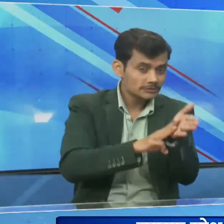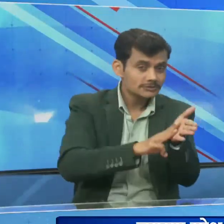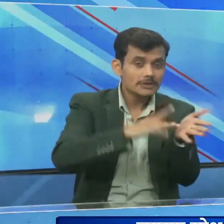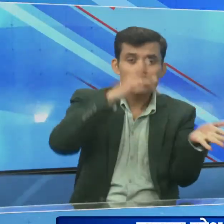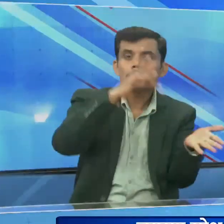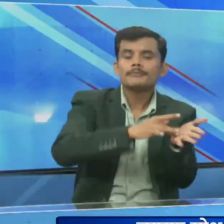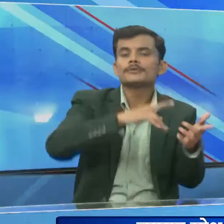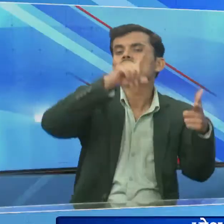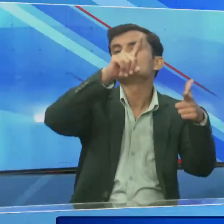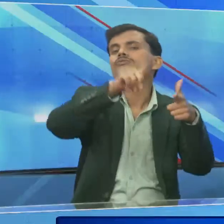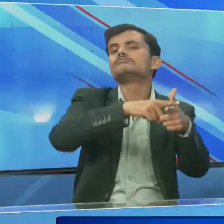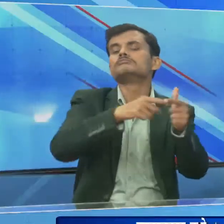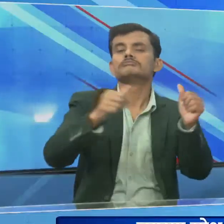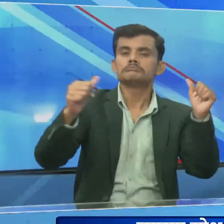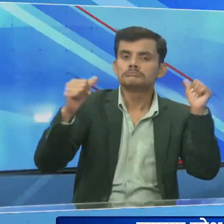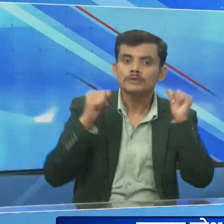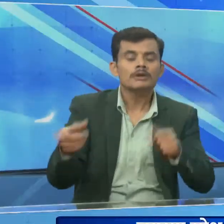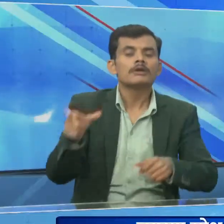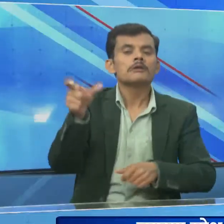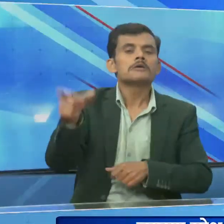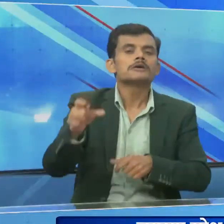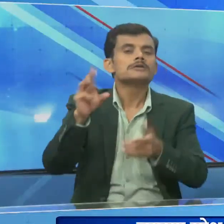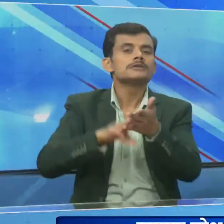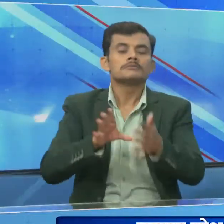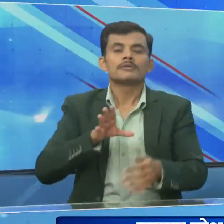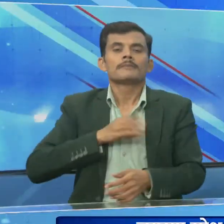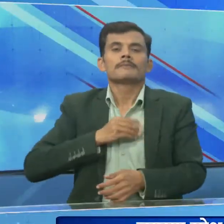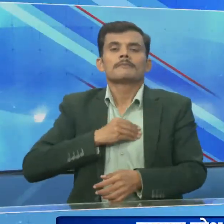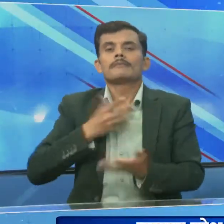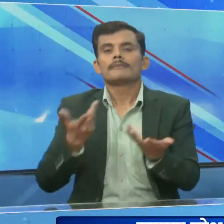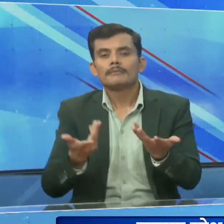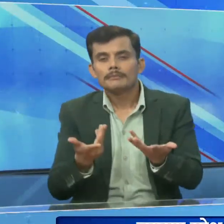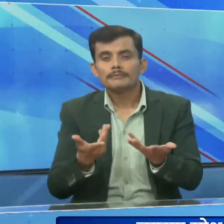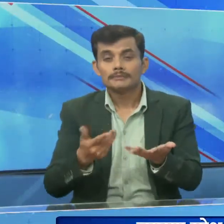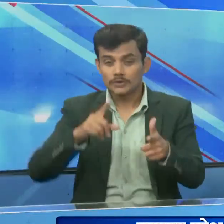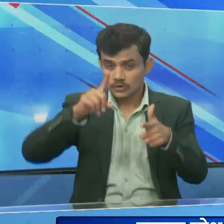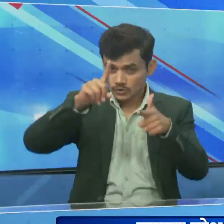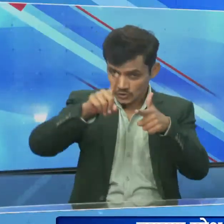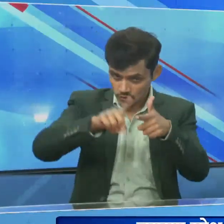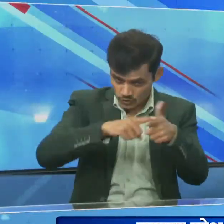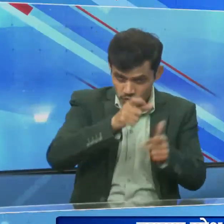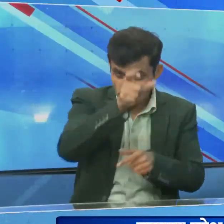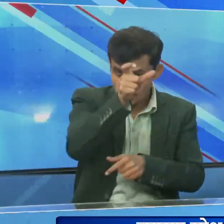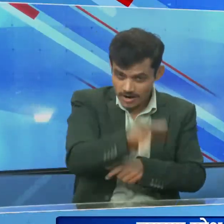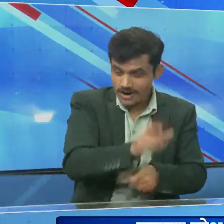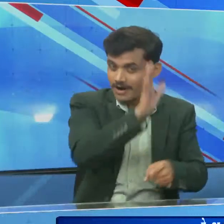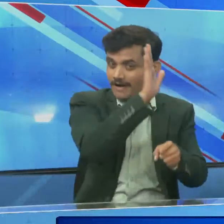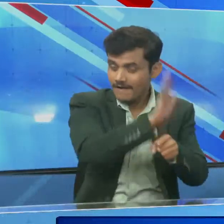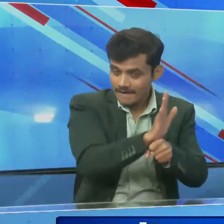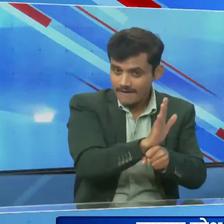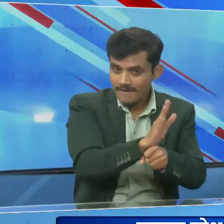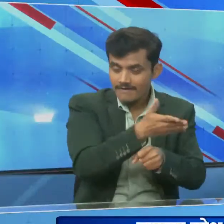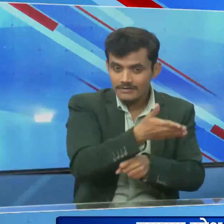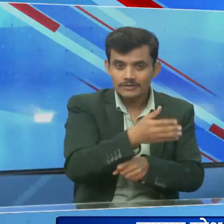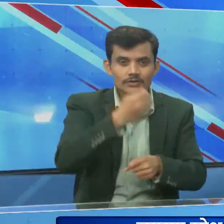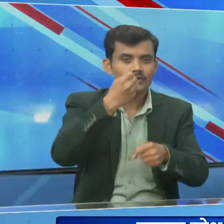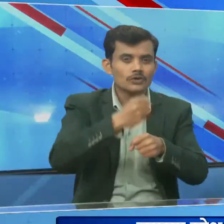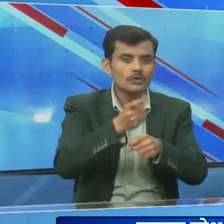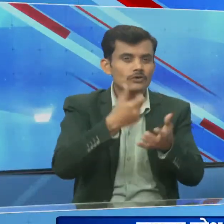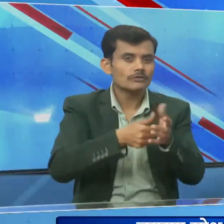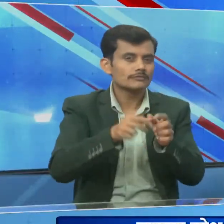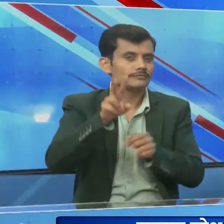हैं, क्योंकि वो घबराए गए हैं कि जोरहाट के हमारे उम्मीदवार गौरव गोगोई